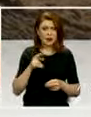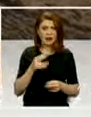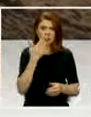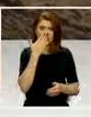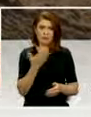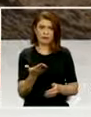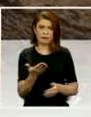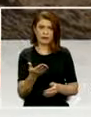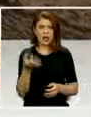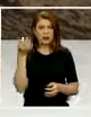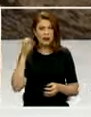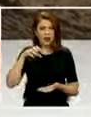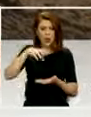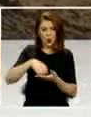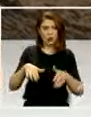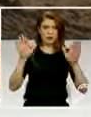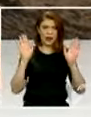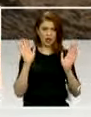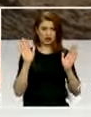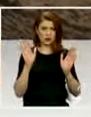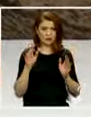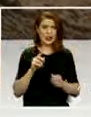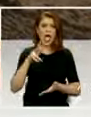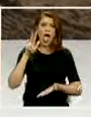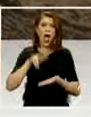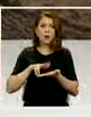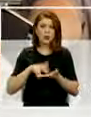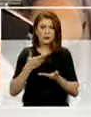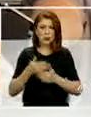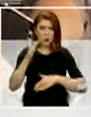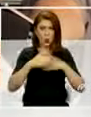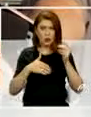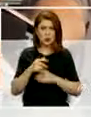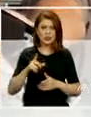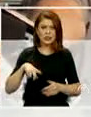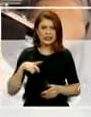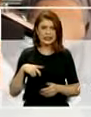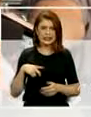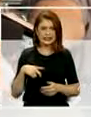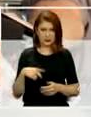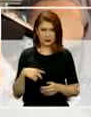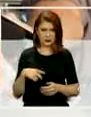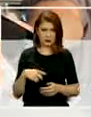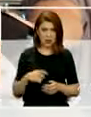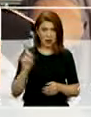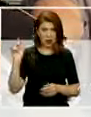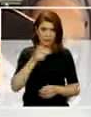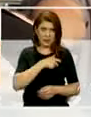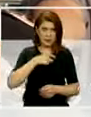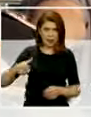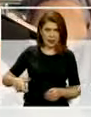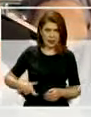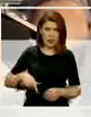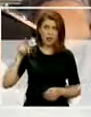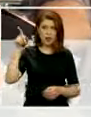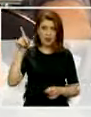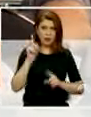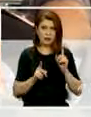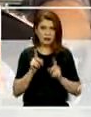caracterizează celelalte secțiuni de plajă. Autorizațiile pentru construcții sunt la primării și ei,